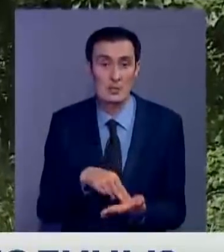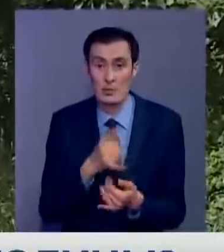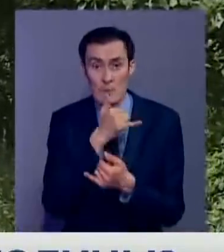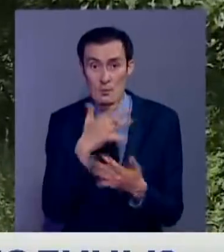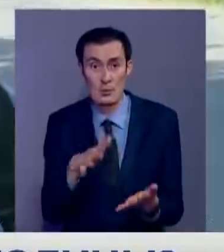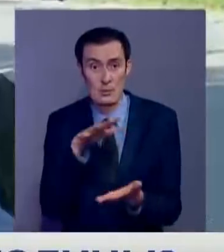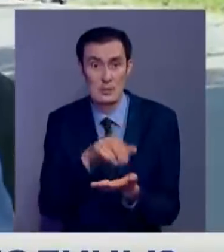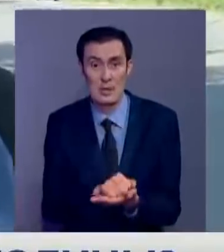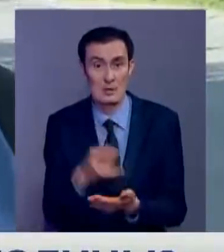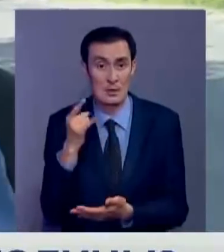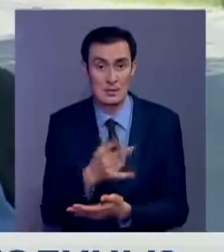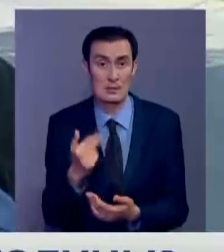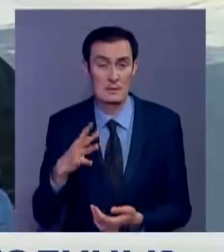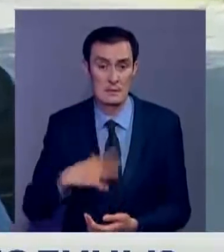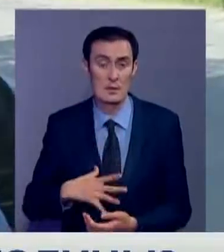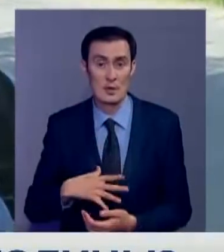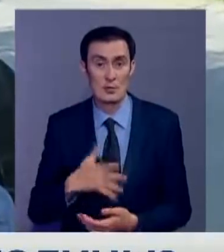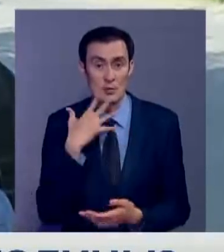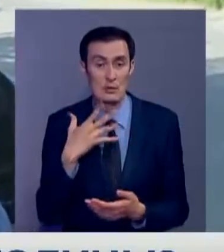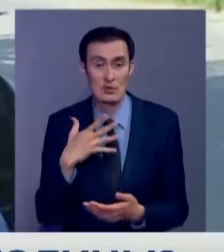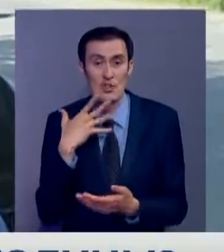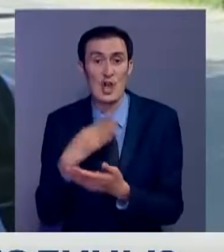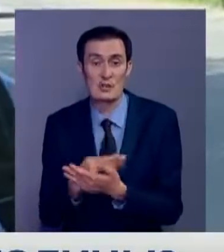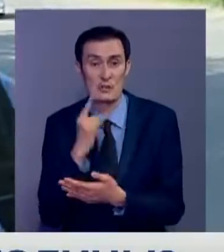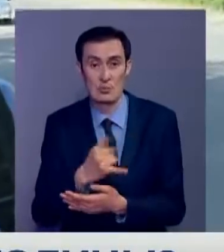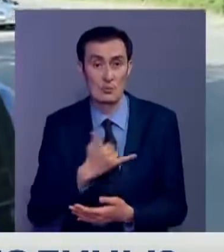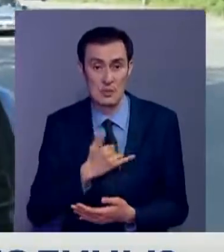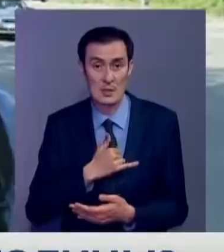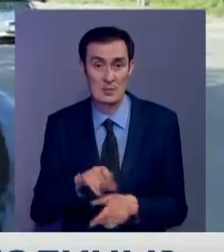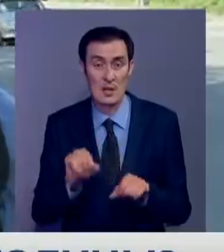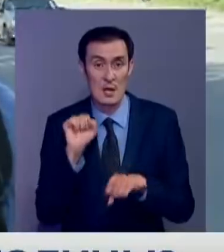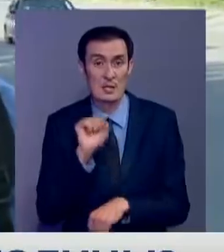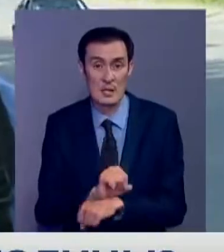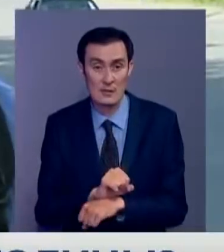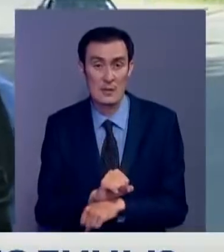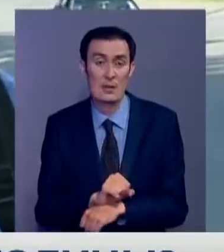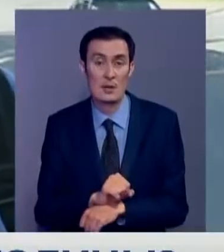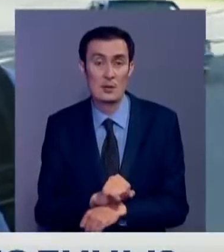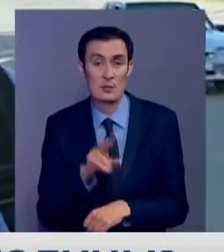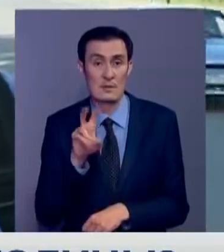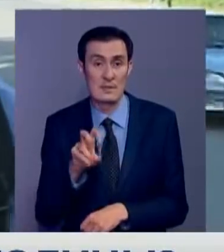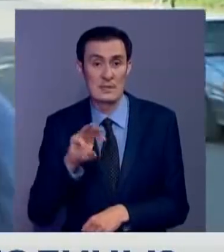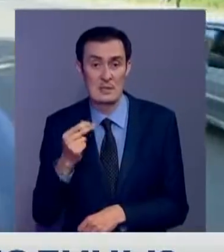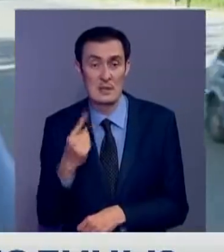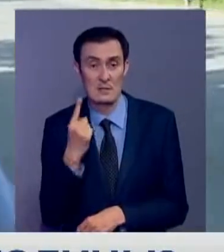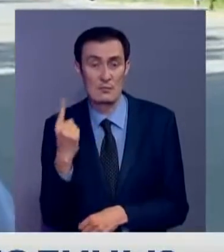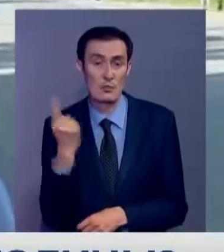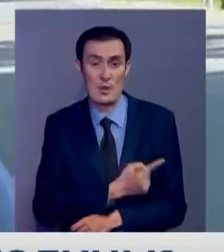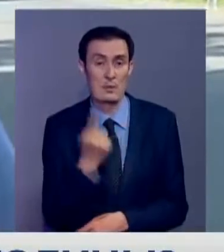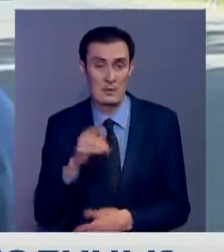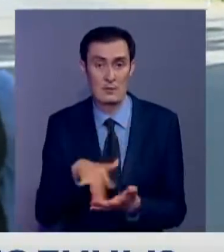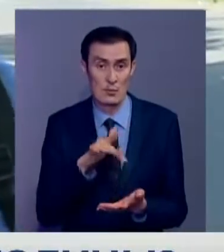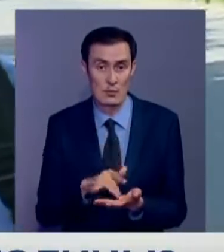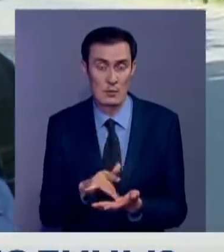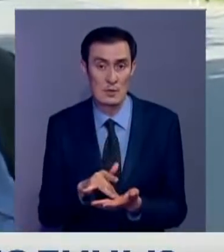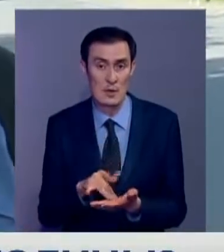не можете, да? На такси, на частном. Здесь останавливаем, по 200 тенге в город доезжаем. Туда и обратно, так обратно, же каждый